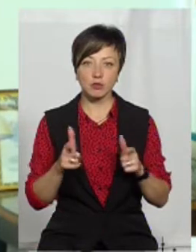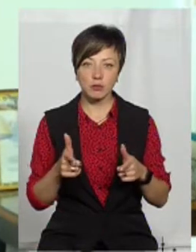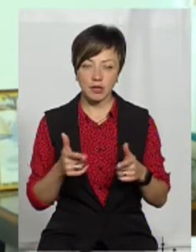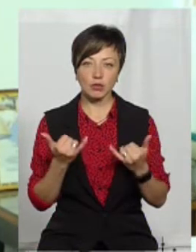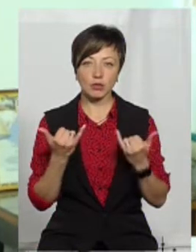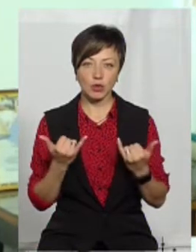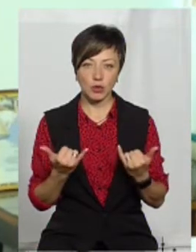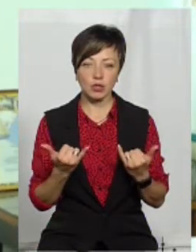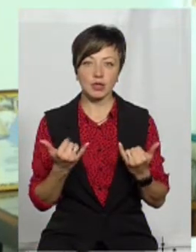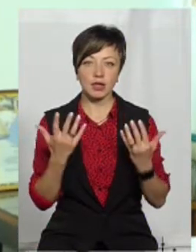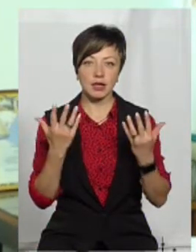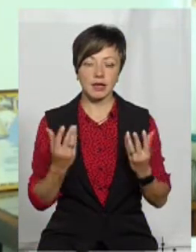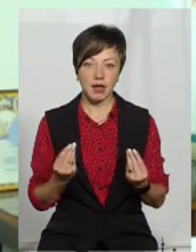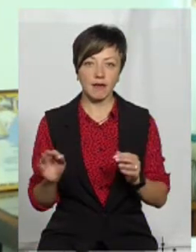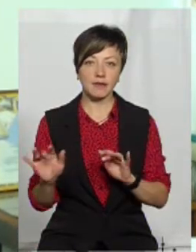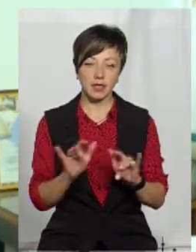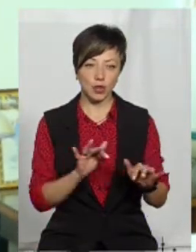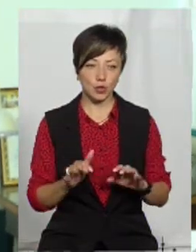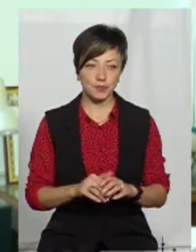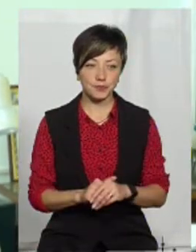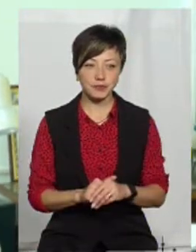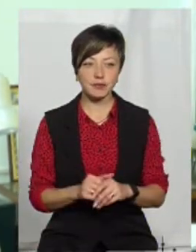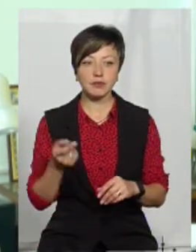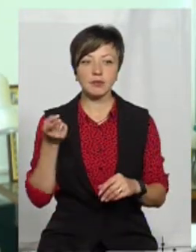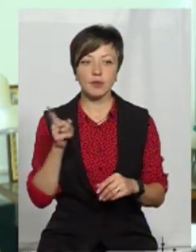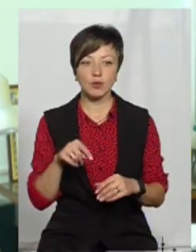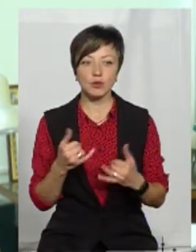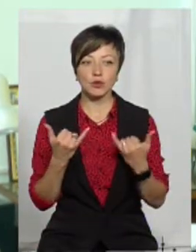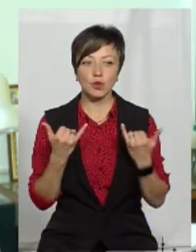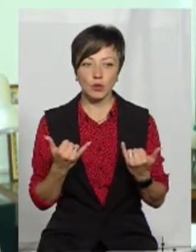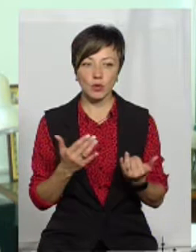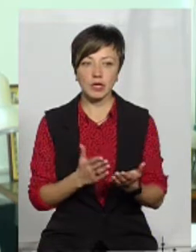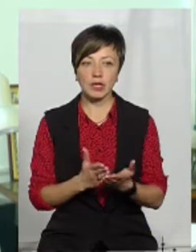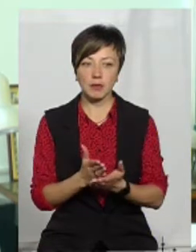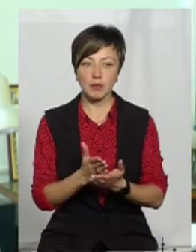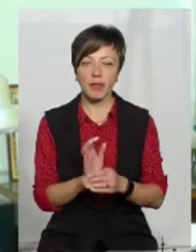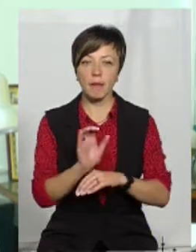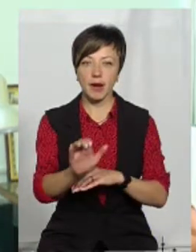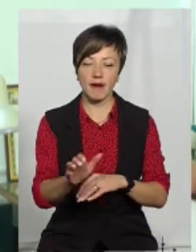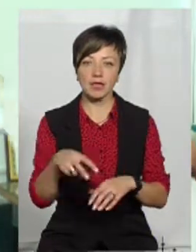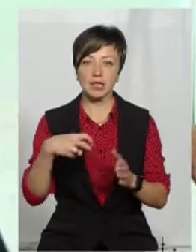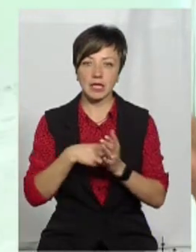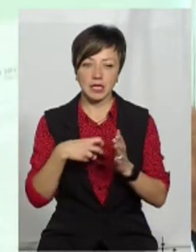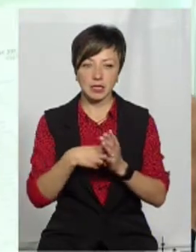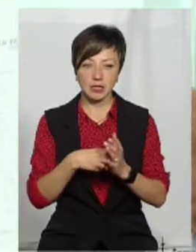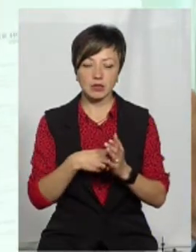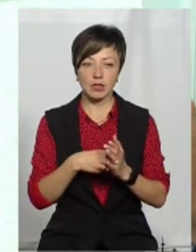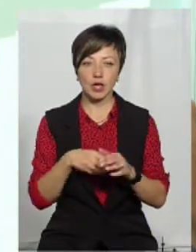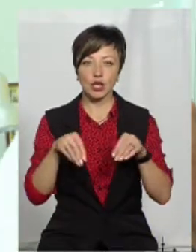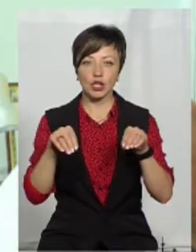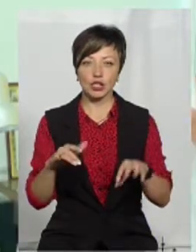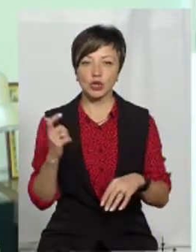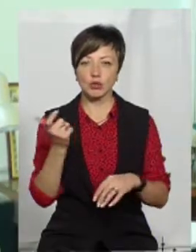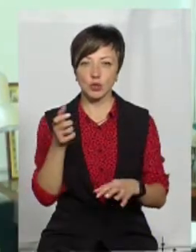з сьогоднішнього дня. Тому сьогодні направлено лист уже, ось рішення